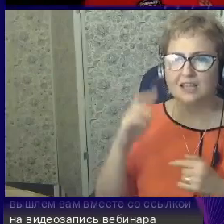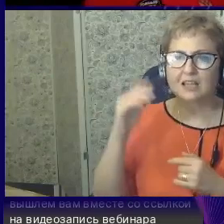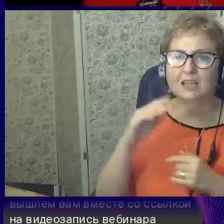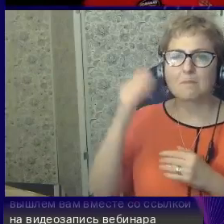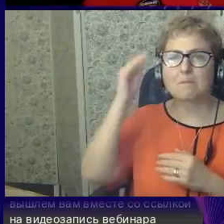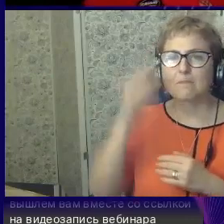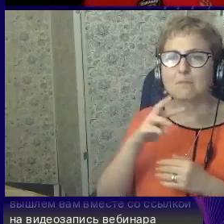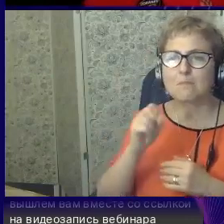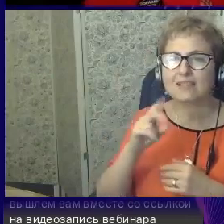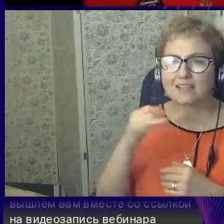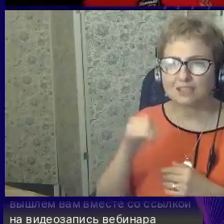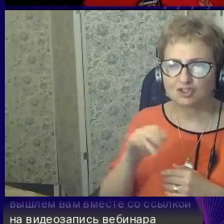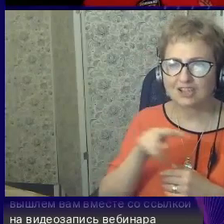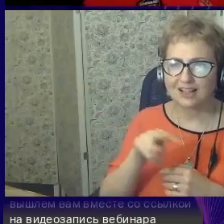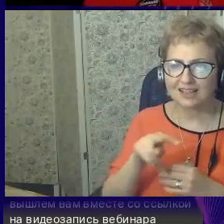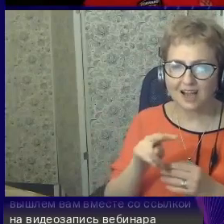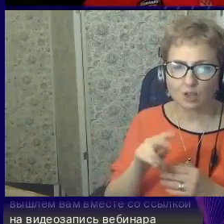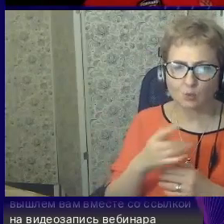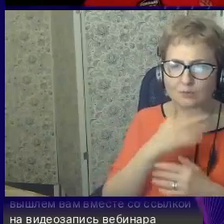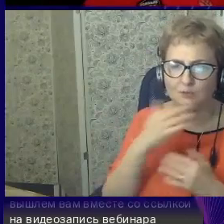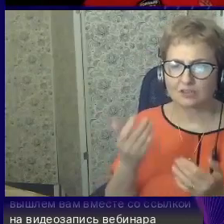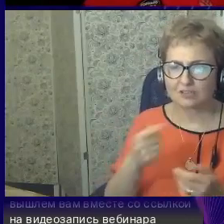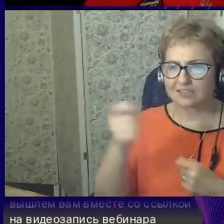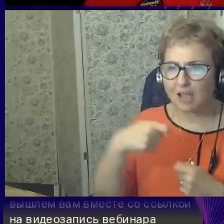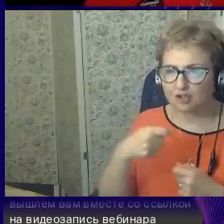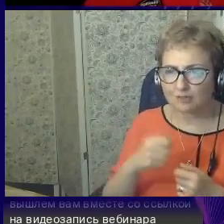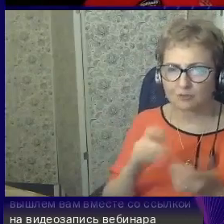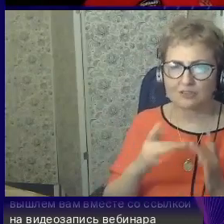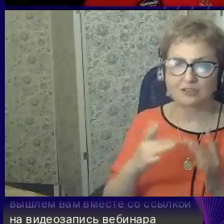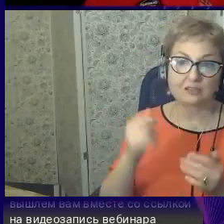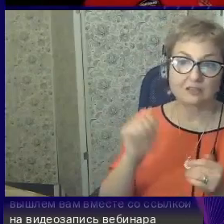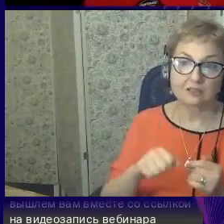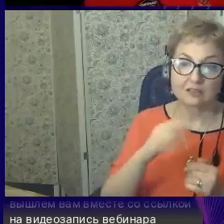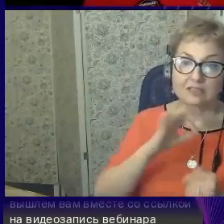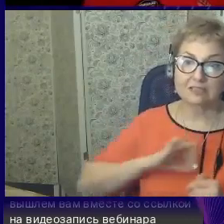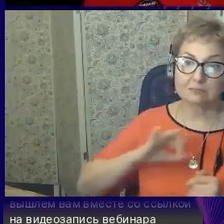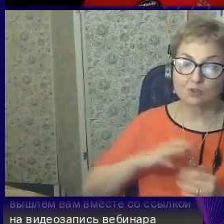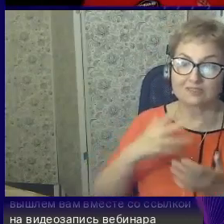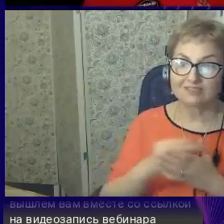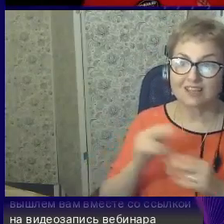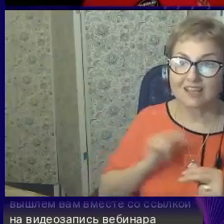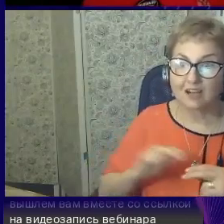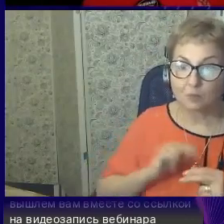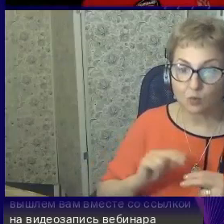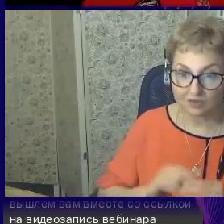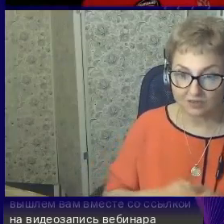с которой можно также познакомиться, скачать и использовать в своей работе.